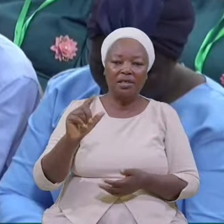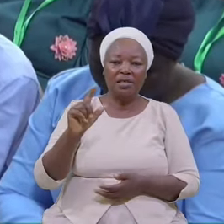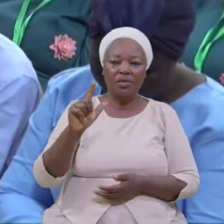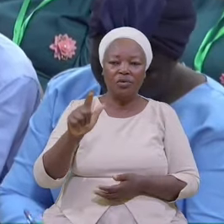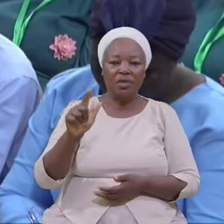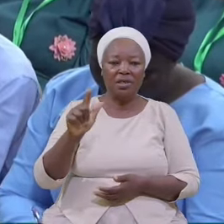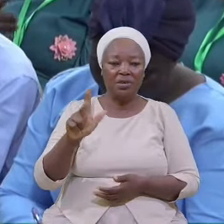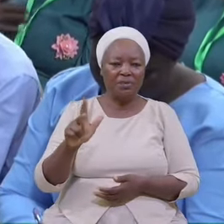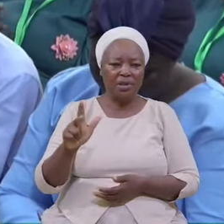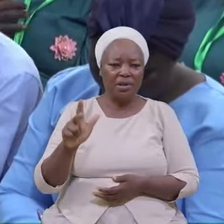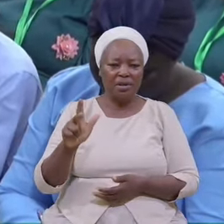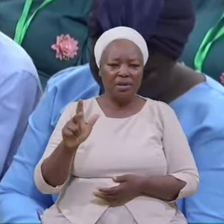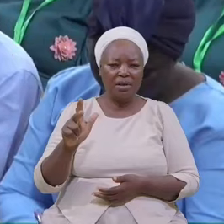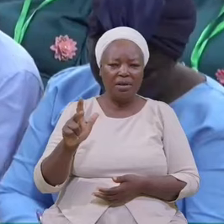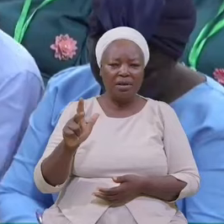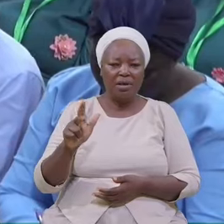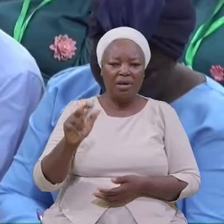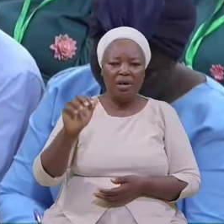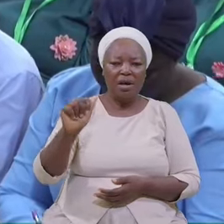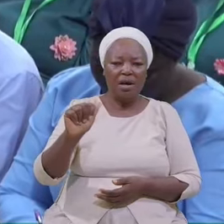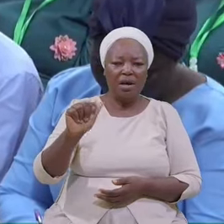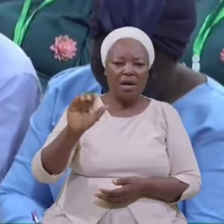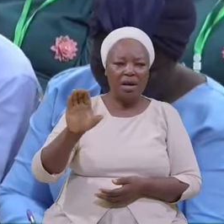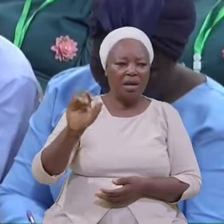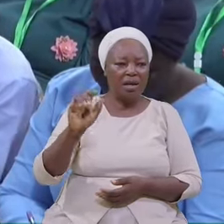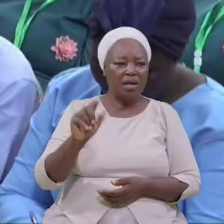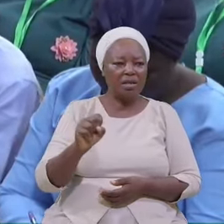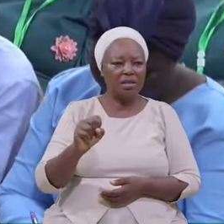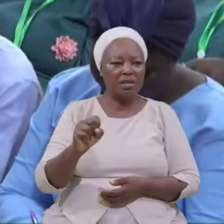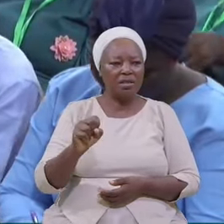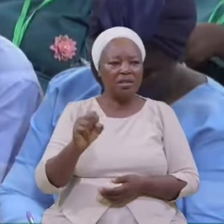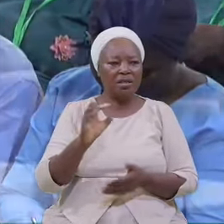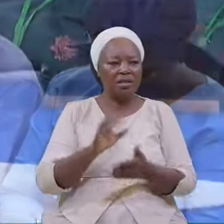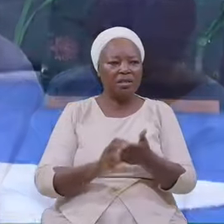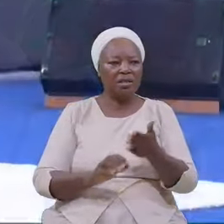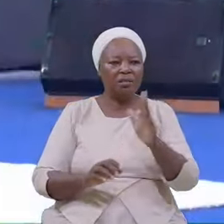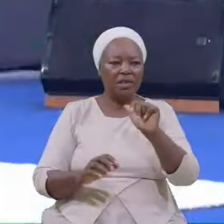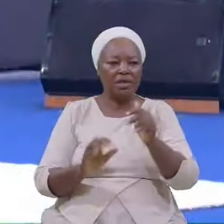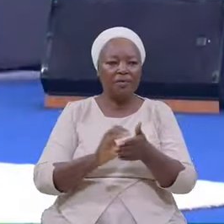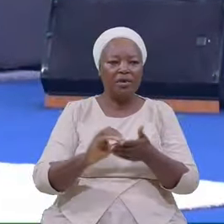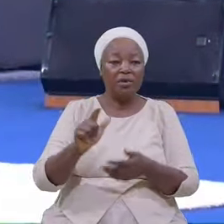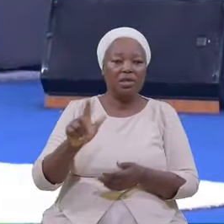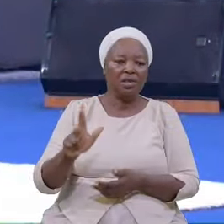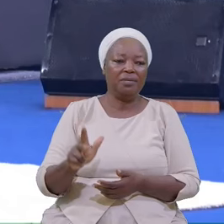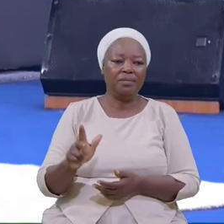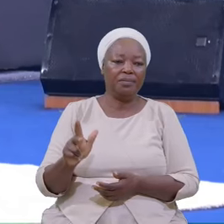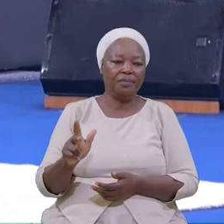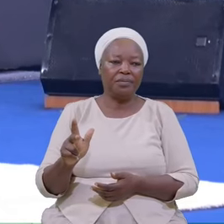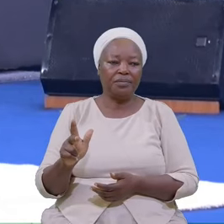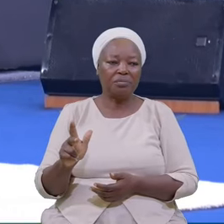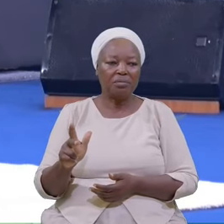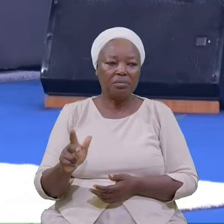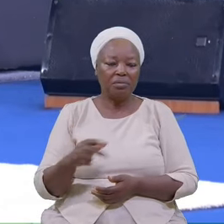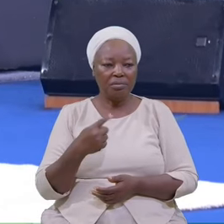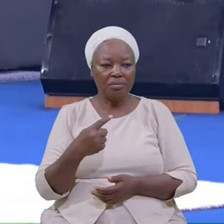23. Verset 23. Acts chapter 13, verse 23. Acts 13 au verset 23. It